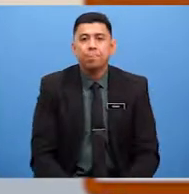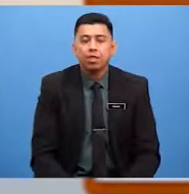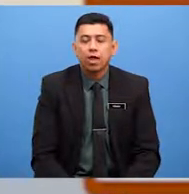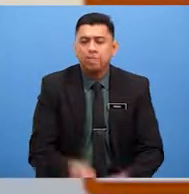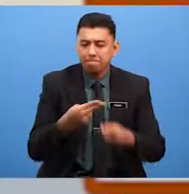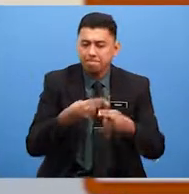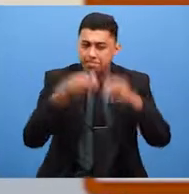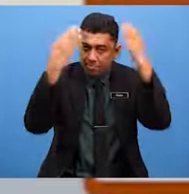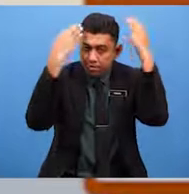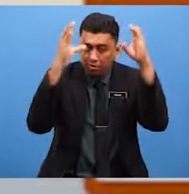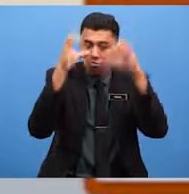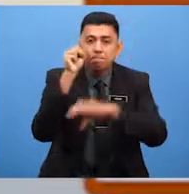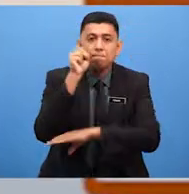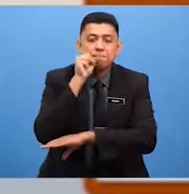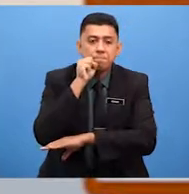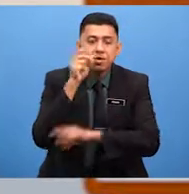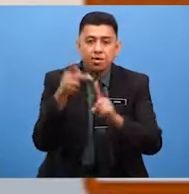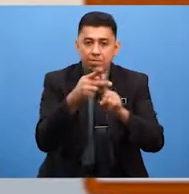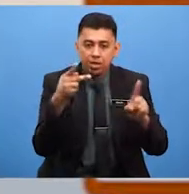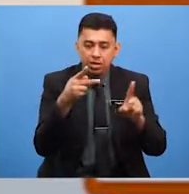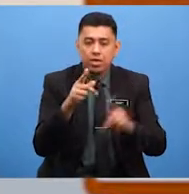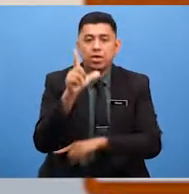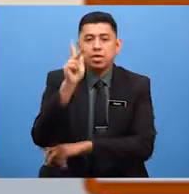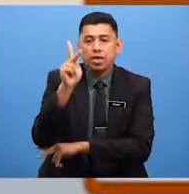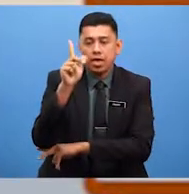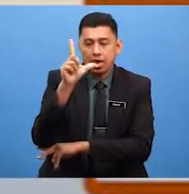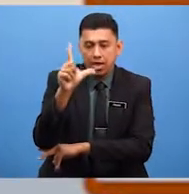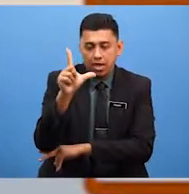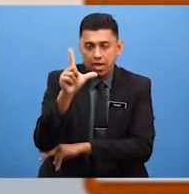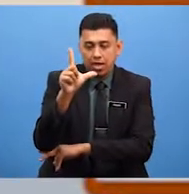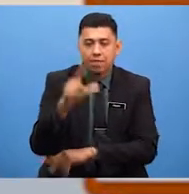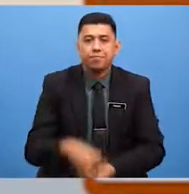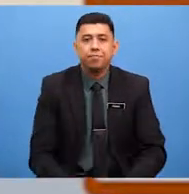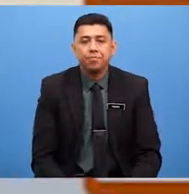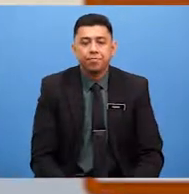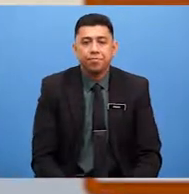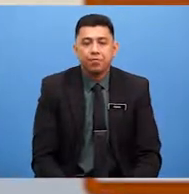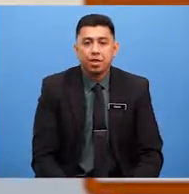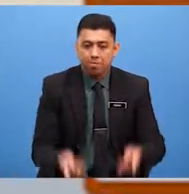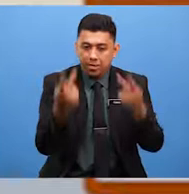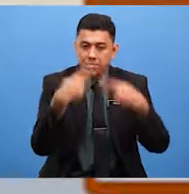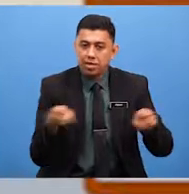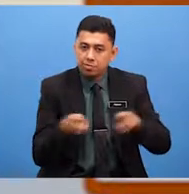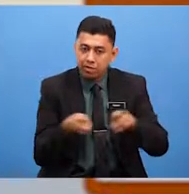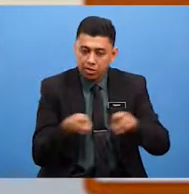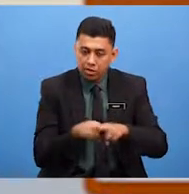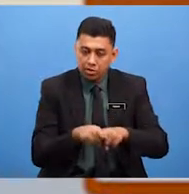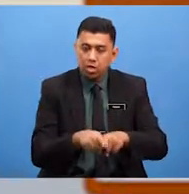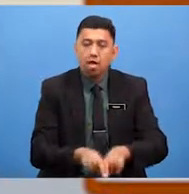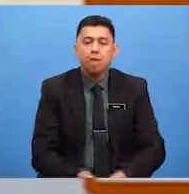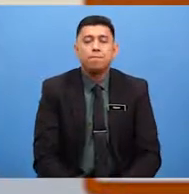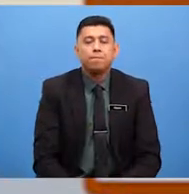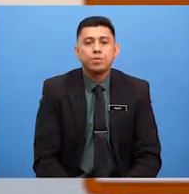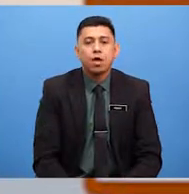Cikgu Siva Sanggari Ramalingam daripada SK Seri Bintang Utara. Kembali bersama Cikgu